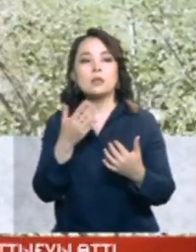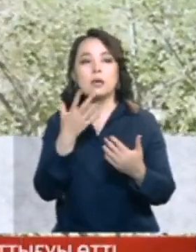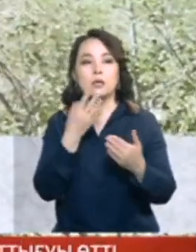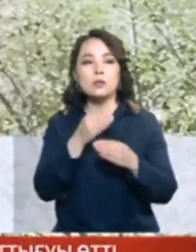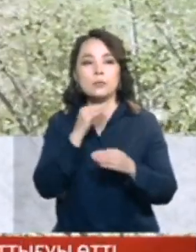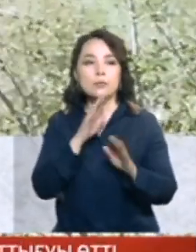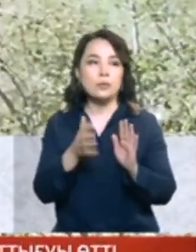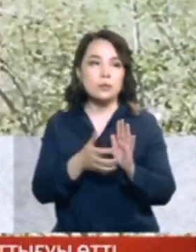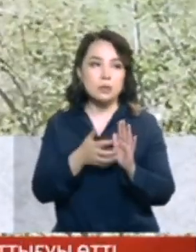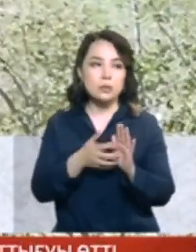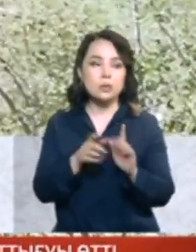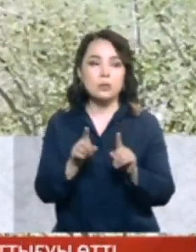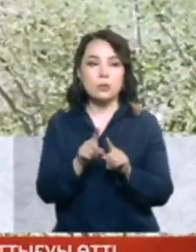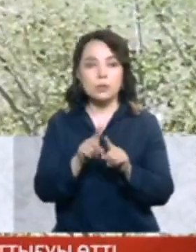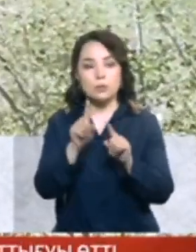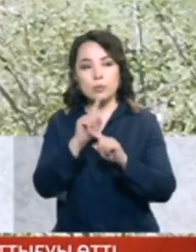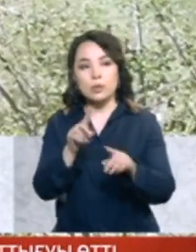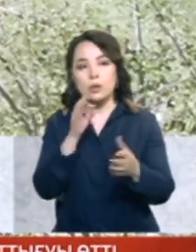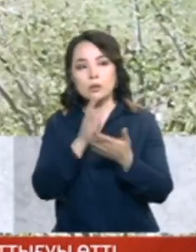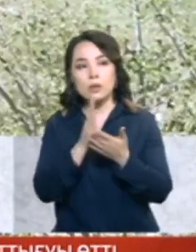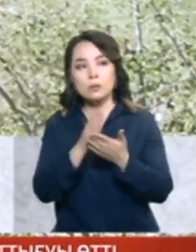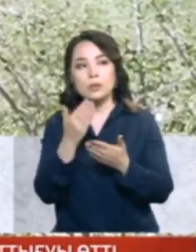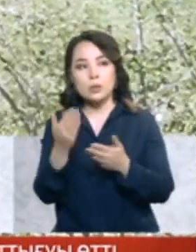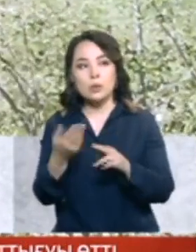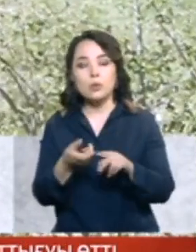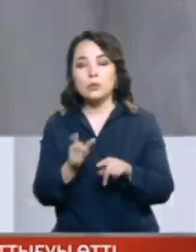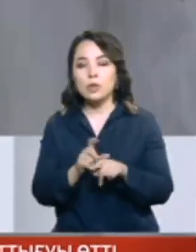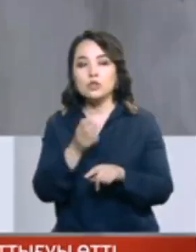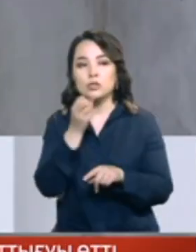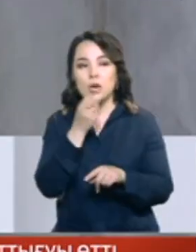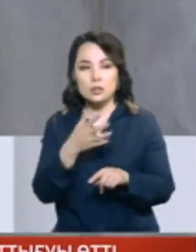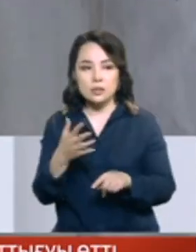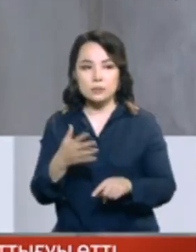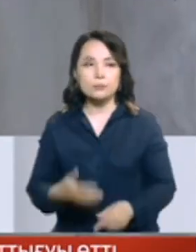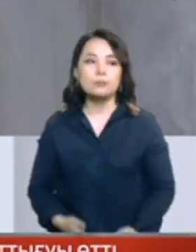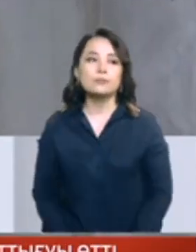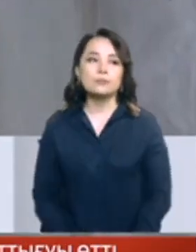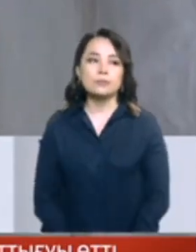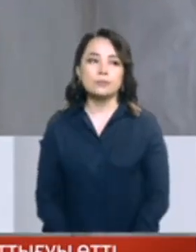жетпей қалушылық ол болмайды деп айталам. Өте жақсы.